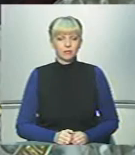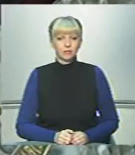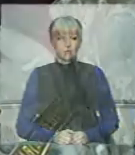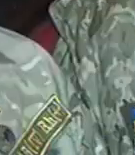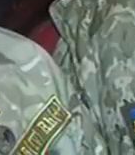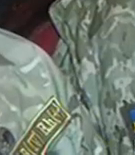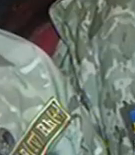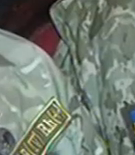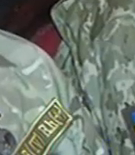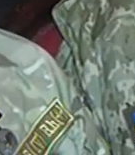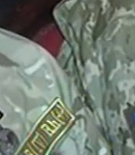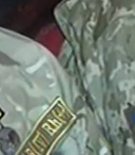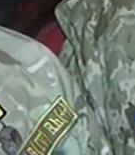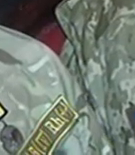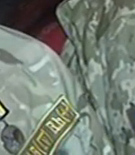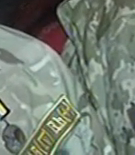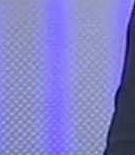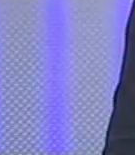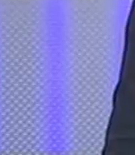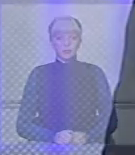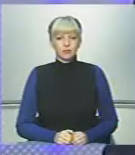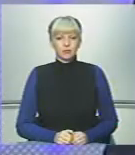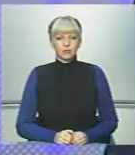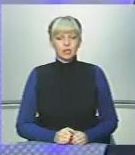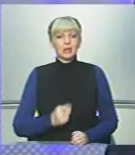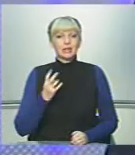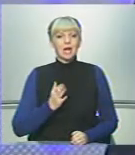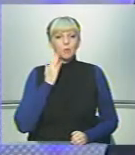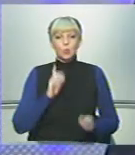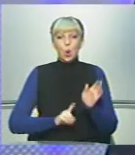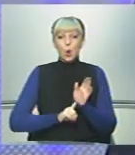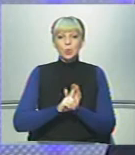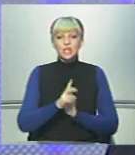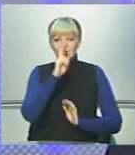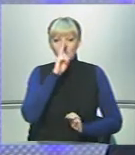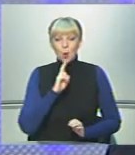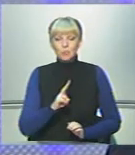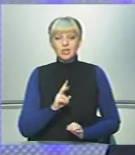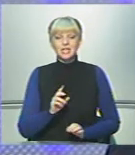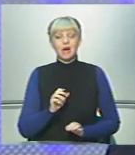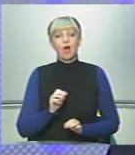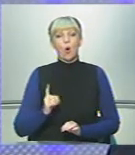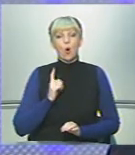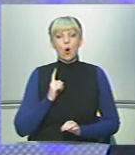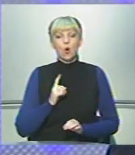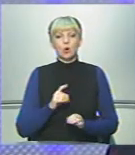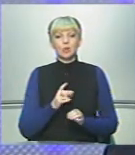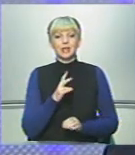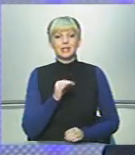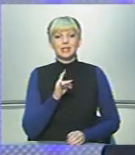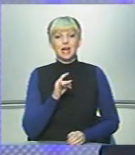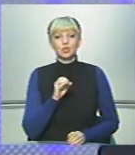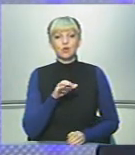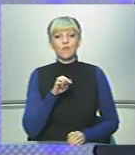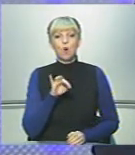Федорюк, Назар Волошанюк, телеканал «Буковина». На Буковині розпочинається двомісячник охорони нерестуючої форелі. В цей